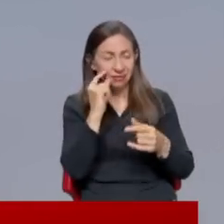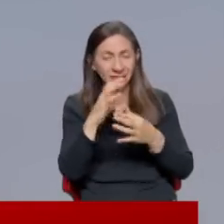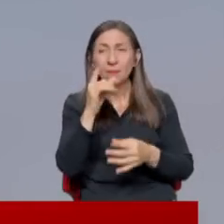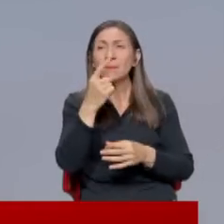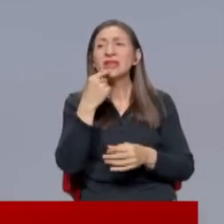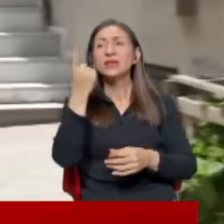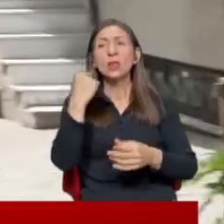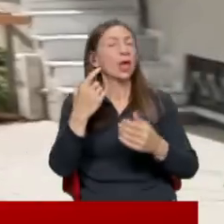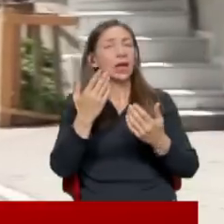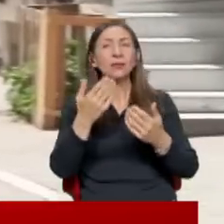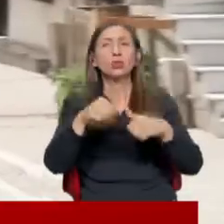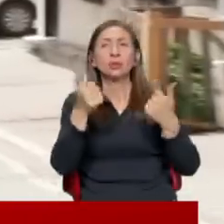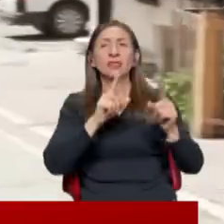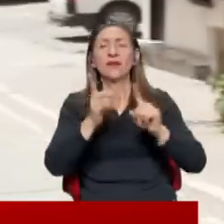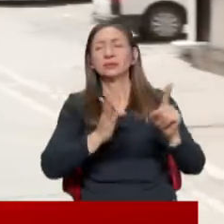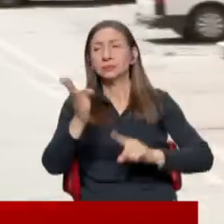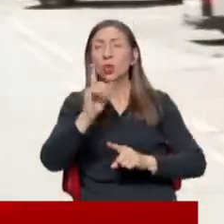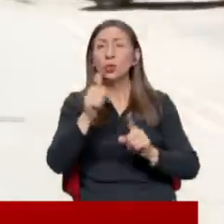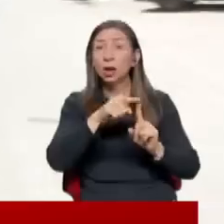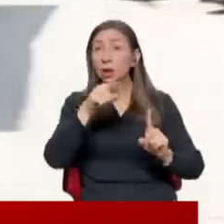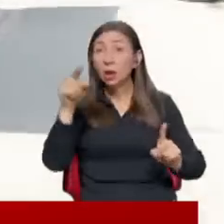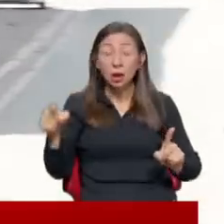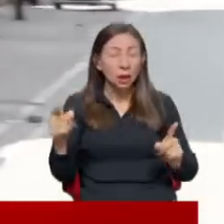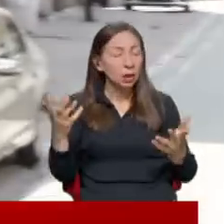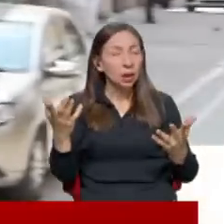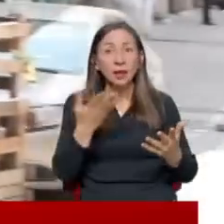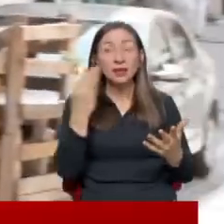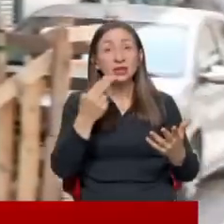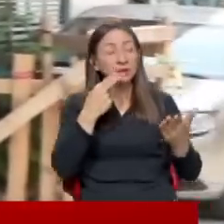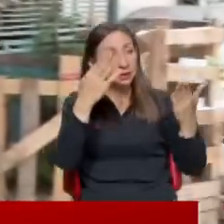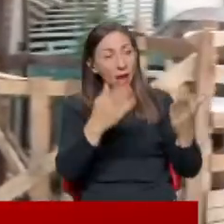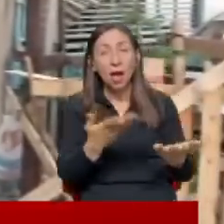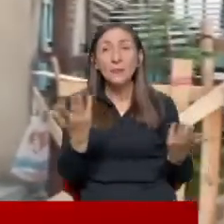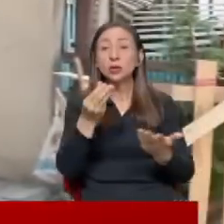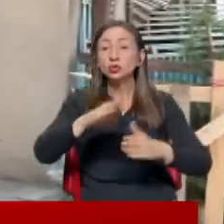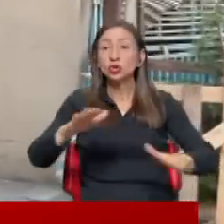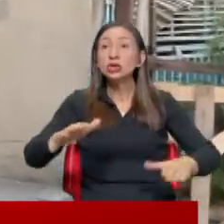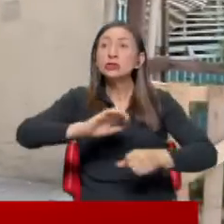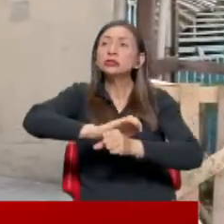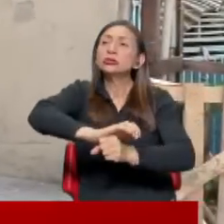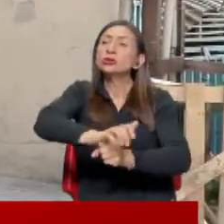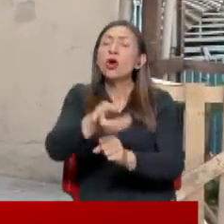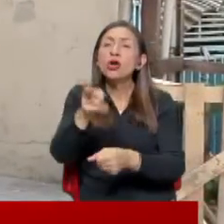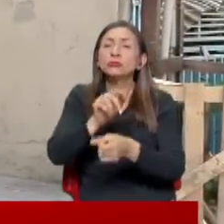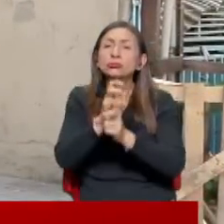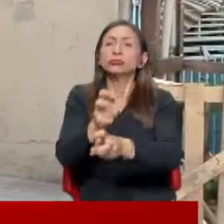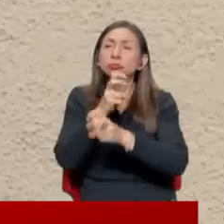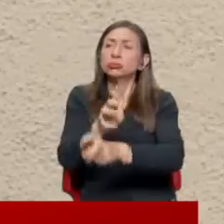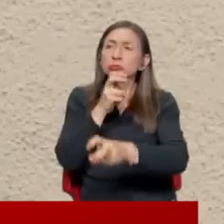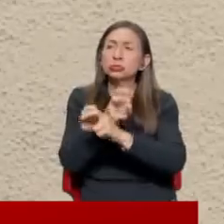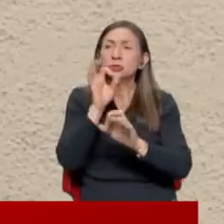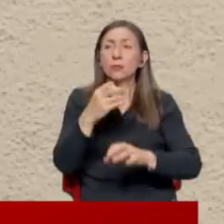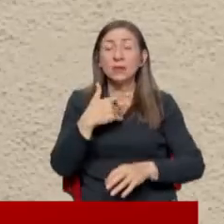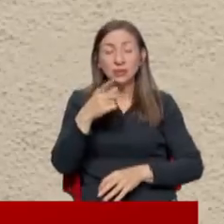yıl önce boşanma davası açtı. O günden itibaren de hem genç kadına hem de çocuklarına ölüm tehdidi başladı.